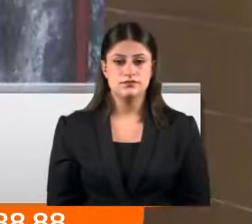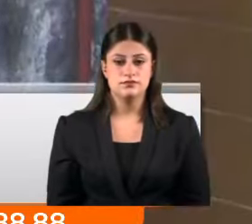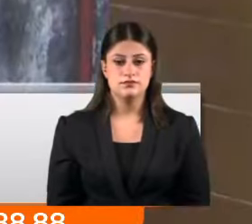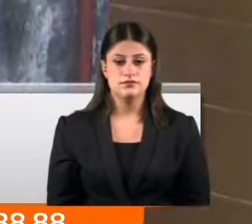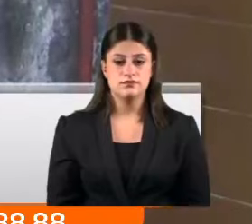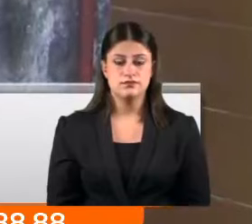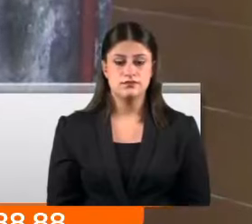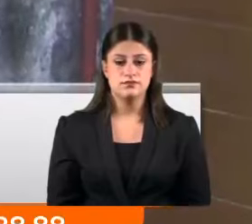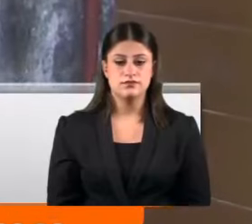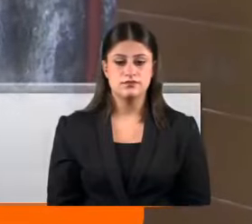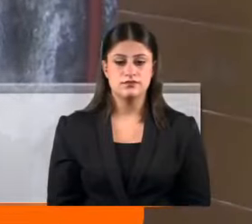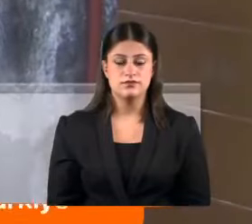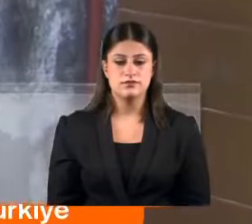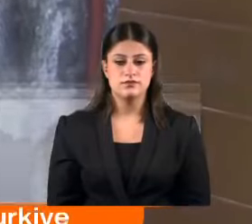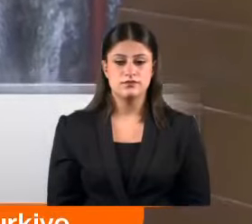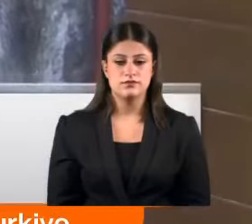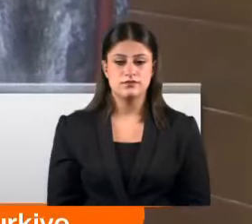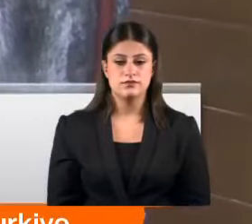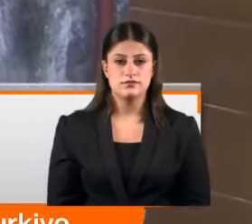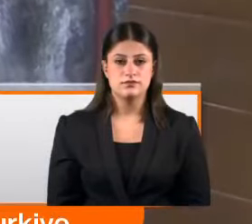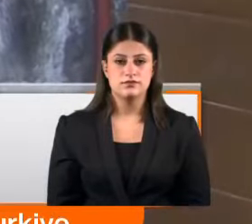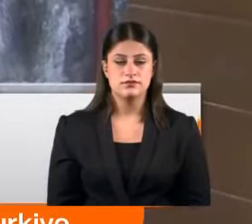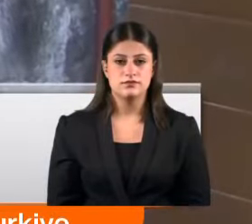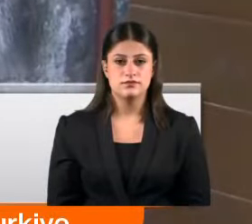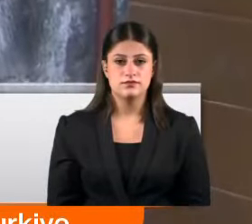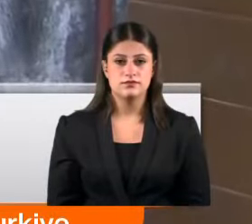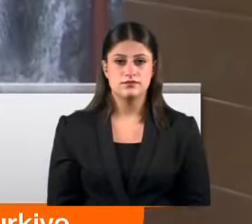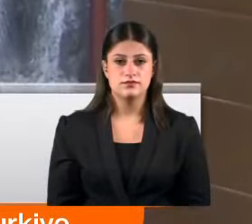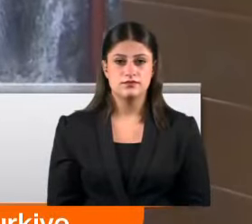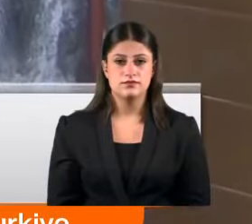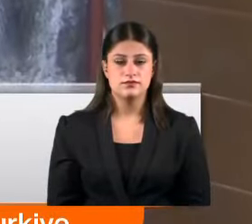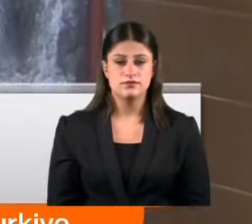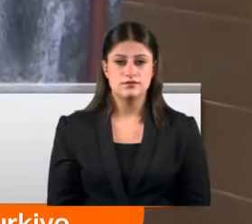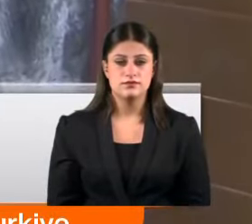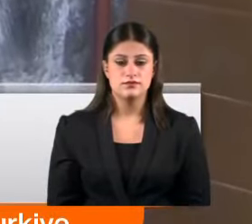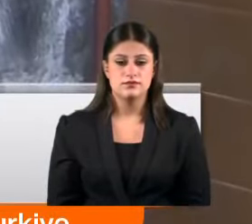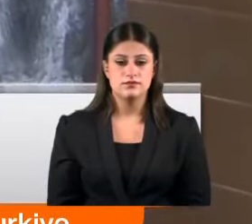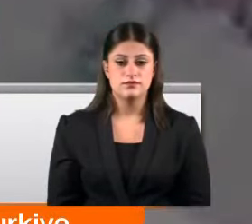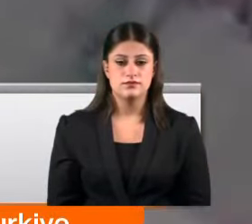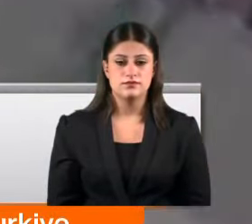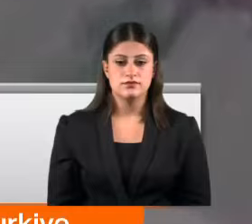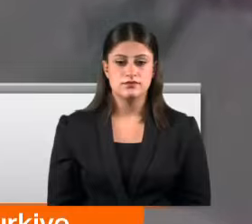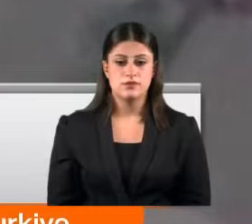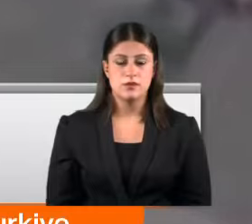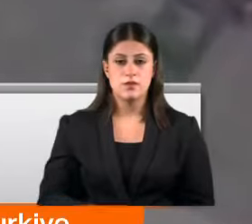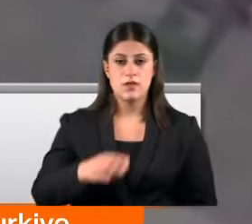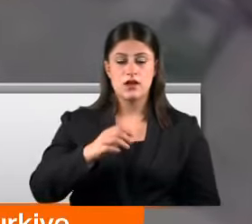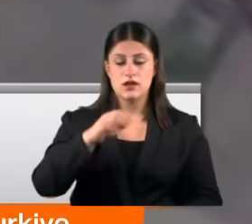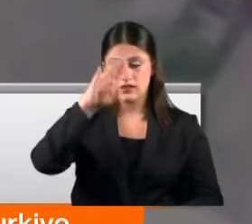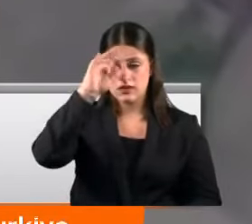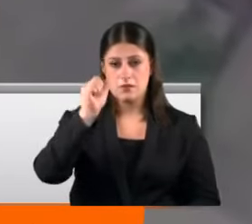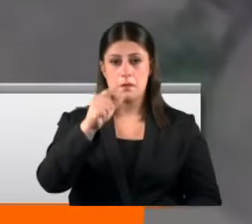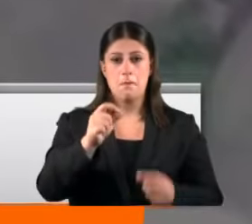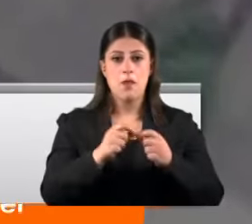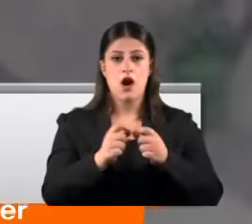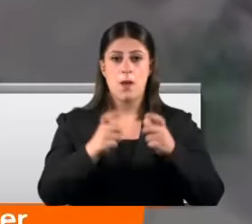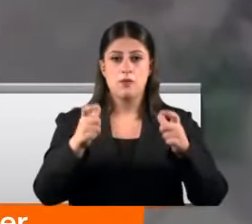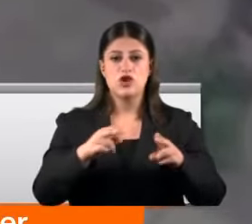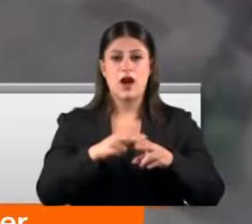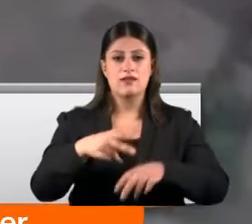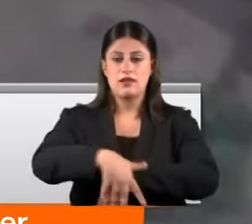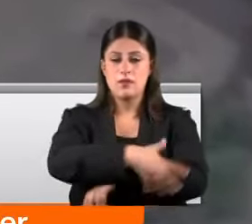Çok komik biraz da hani kapının çalınması. Hırsız herhalde başka bir şey bulamadı. Bayrampaşa Kartaltepe mahallesindeki